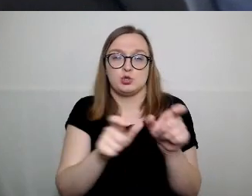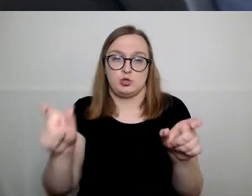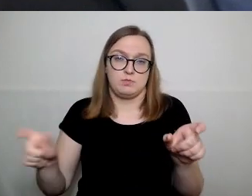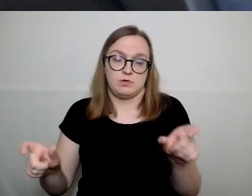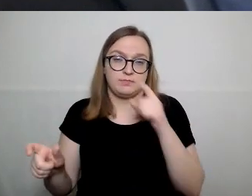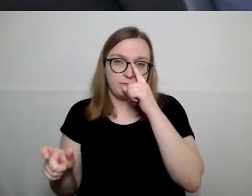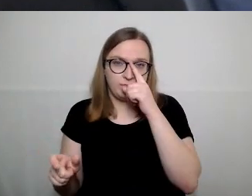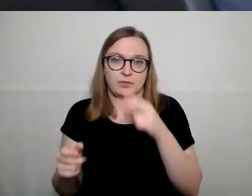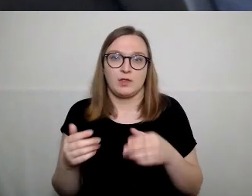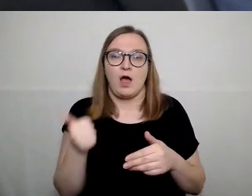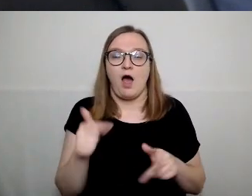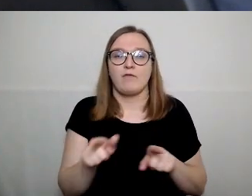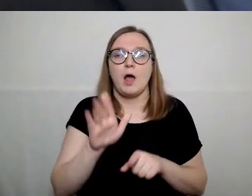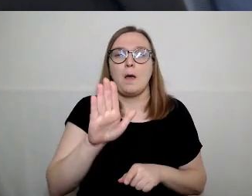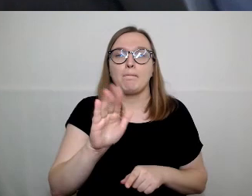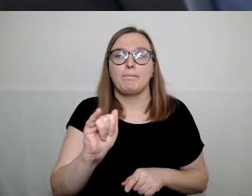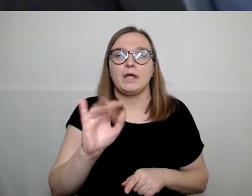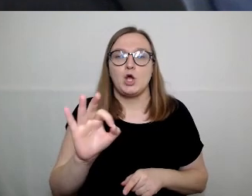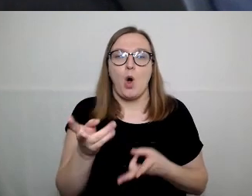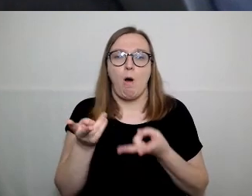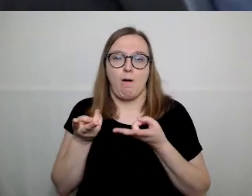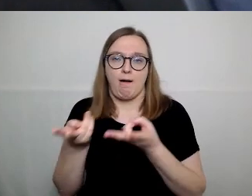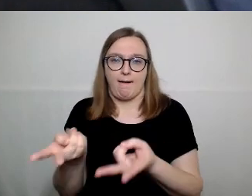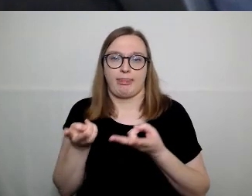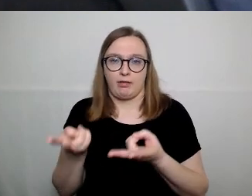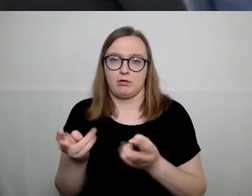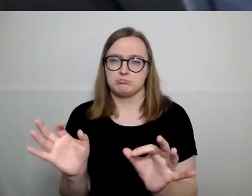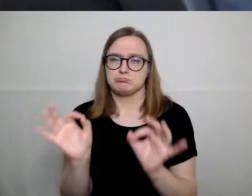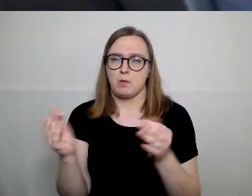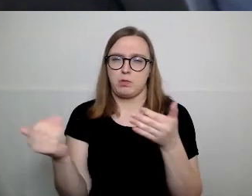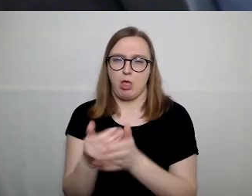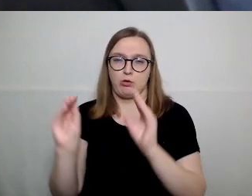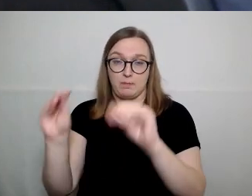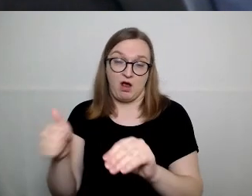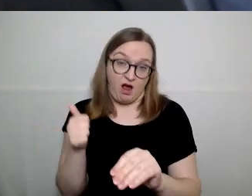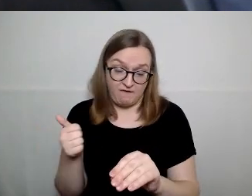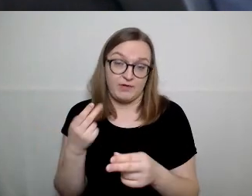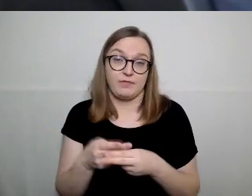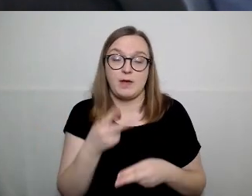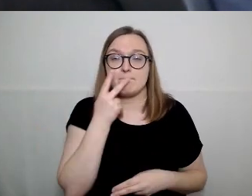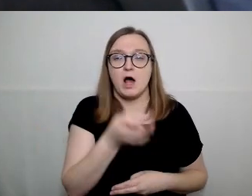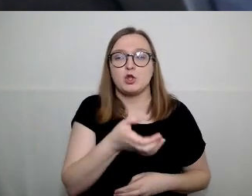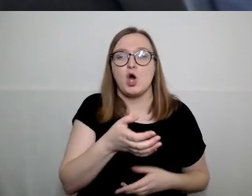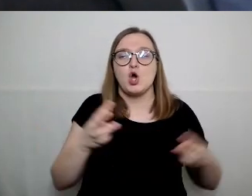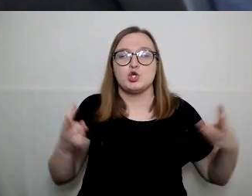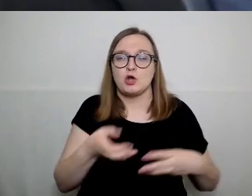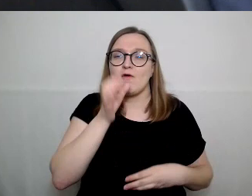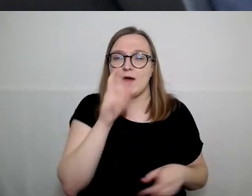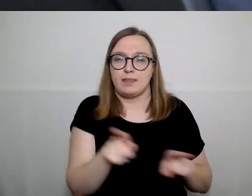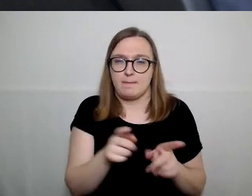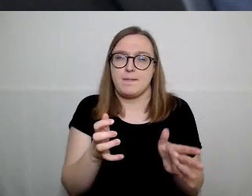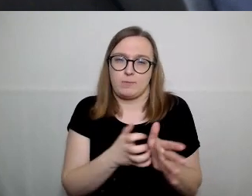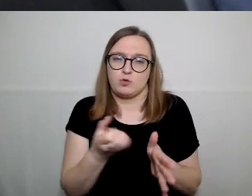bio katilą efektyvų. Na, be abejo, matom, kad Šakių vandenims taip pat yra kur pasitemti ir taip